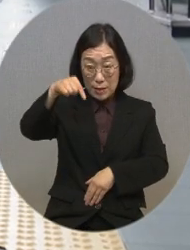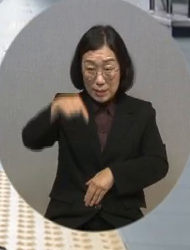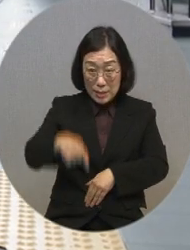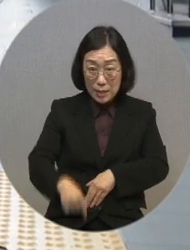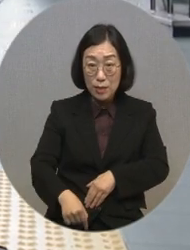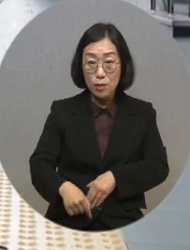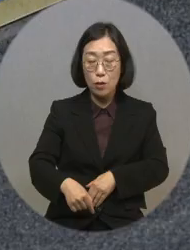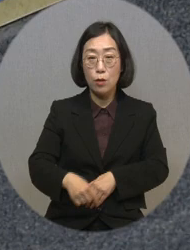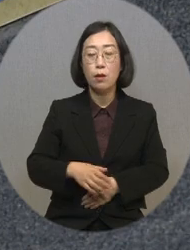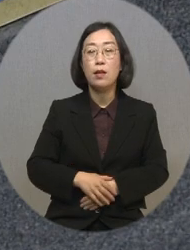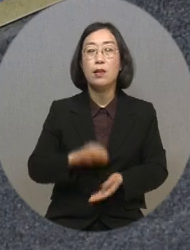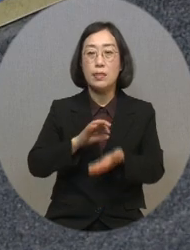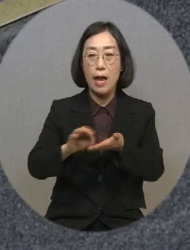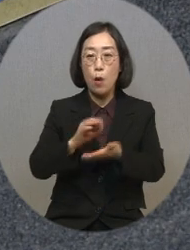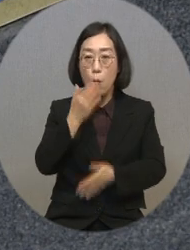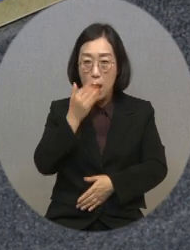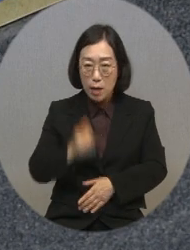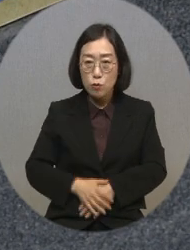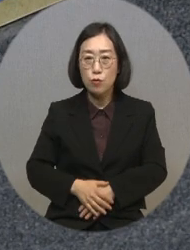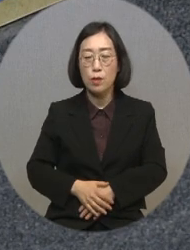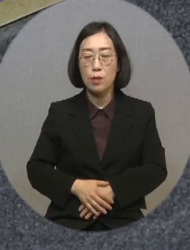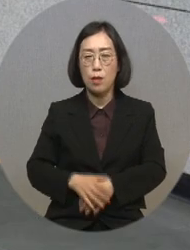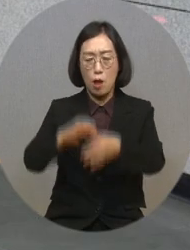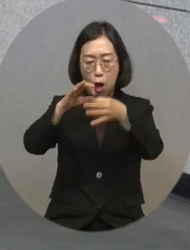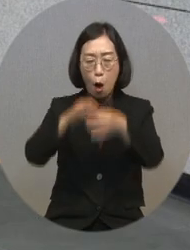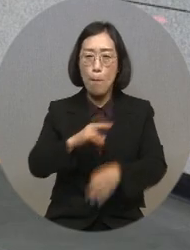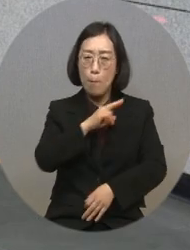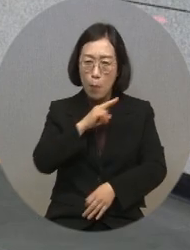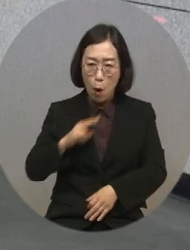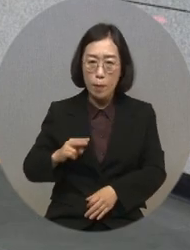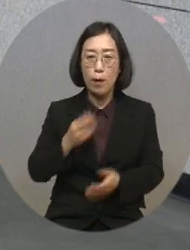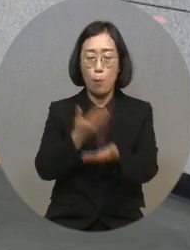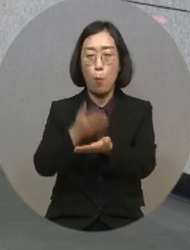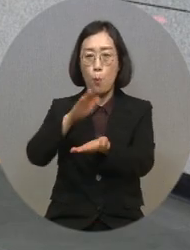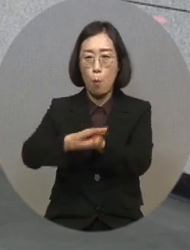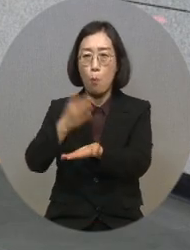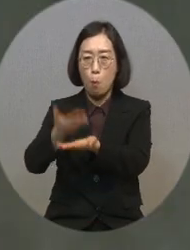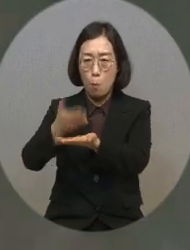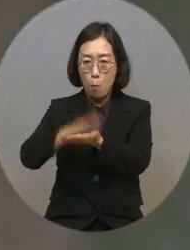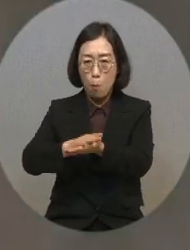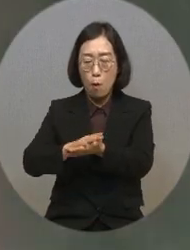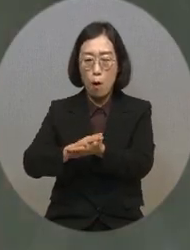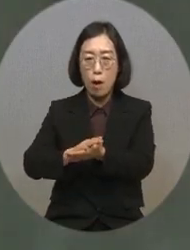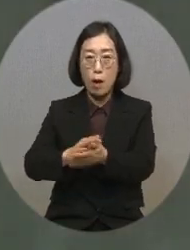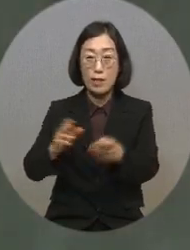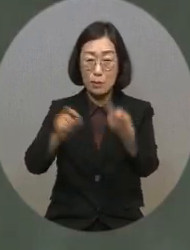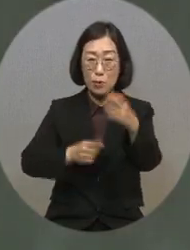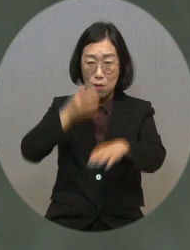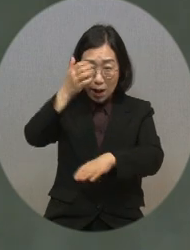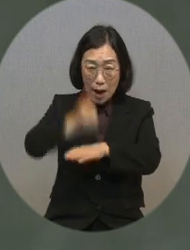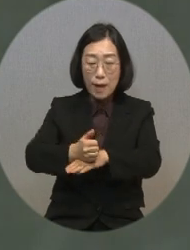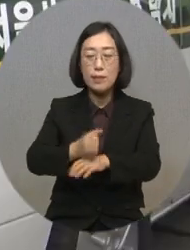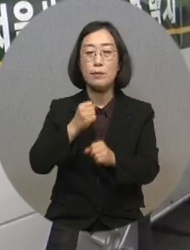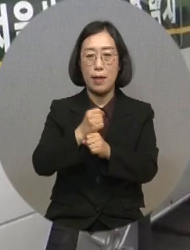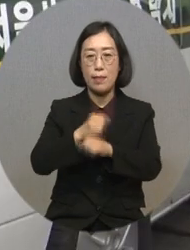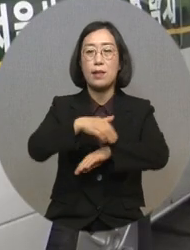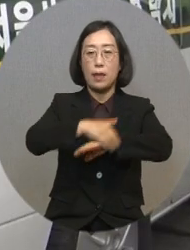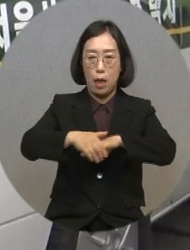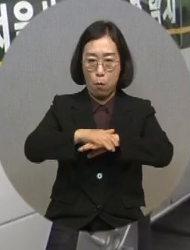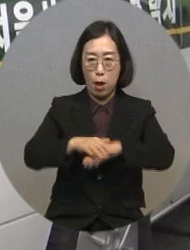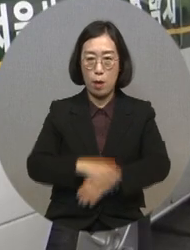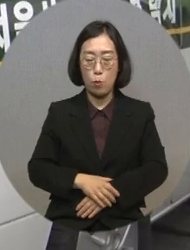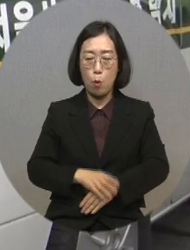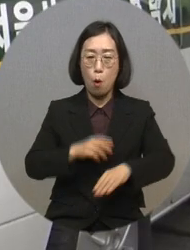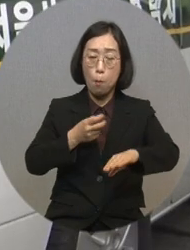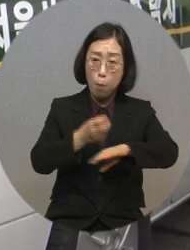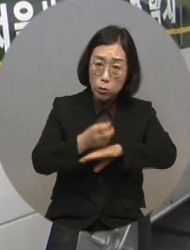오갈 수 있는 1역사 동선을 연말까지 100% 완료할 계획입니다 또한 대중교통뿐만 아니라